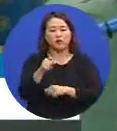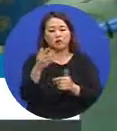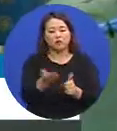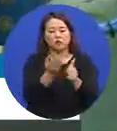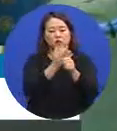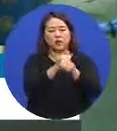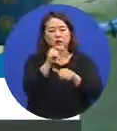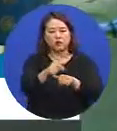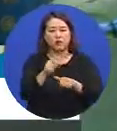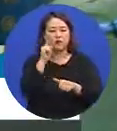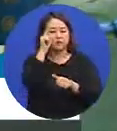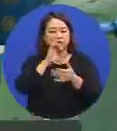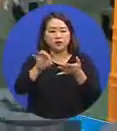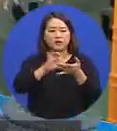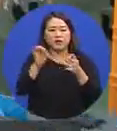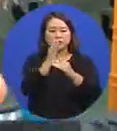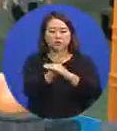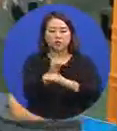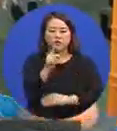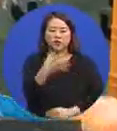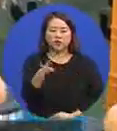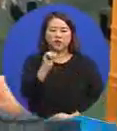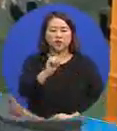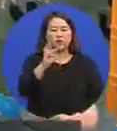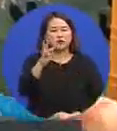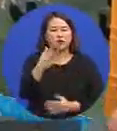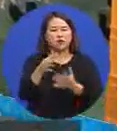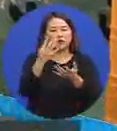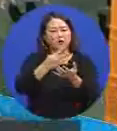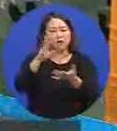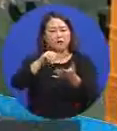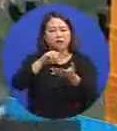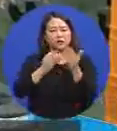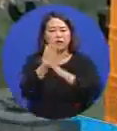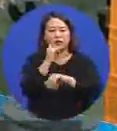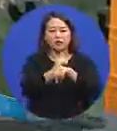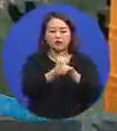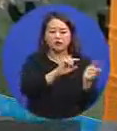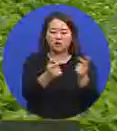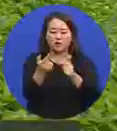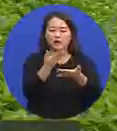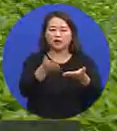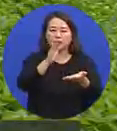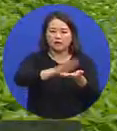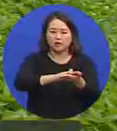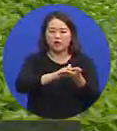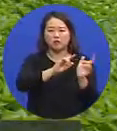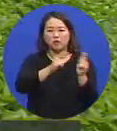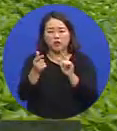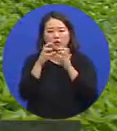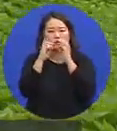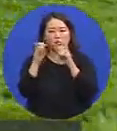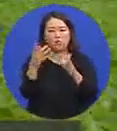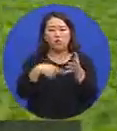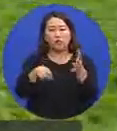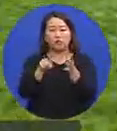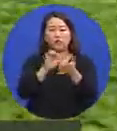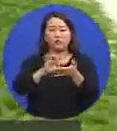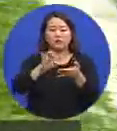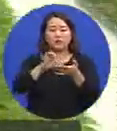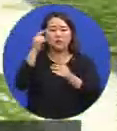원의 예산을 원예작물, 임실고추 명품화, 관수시설 개선 등에 투입할 예정입니다. JTB